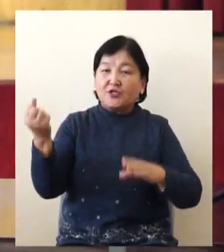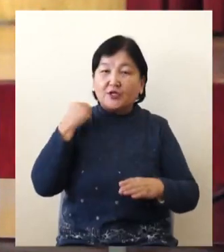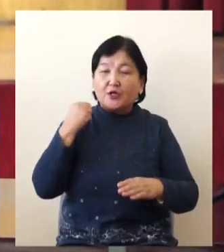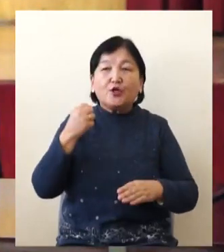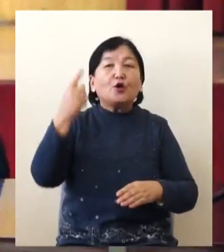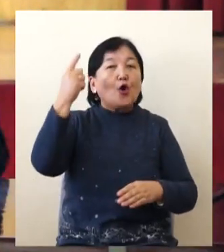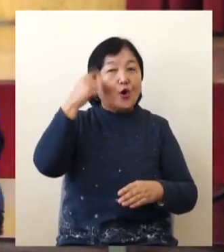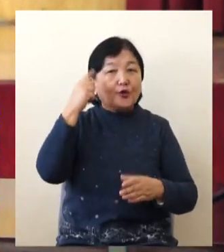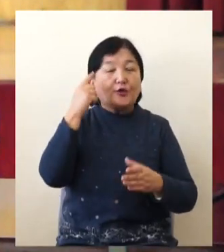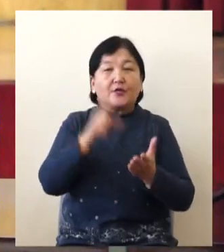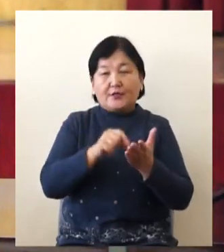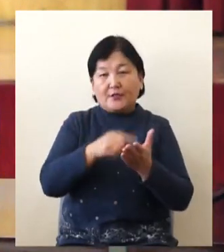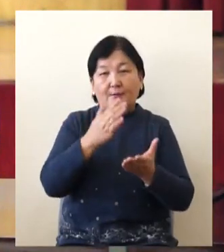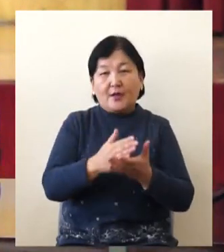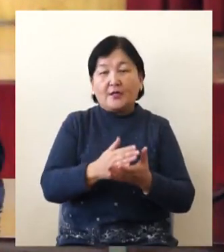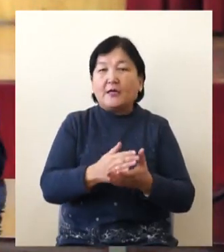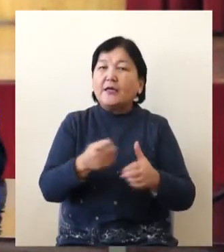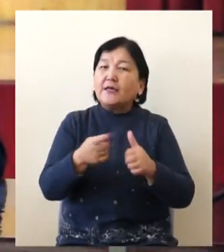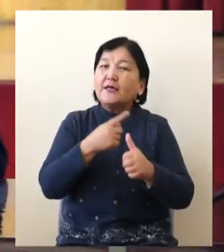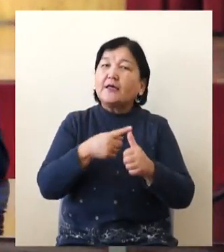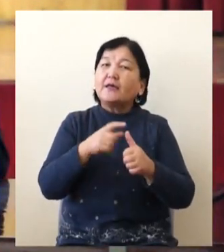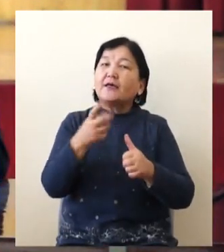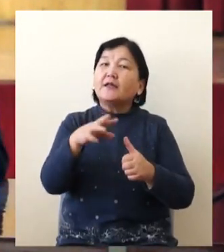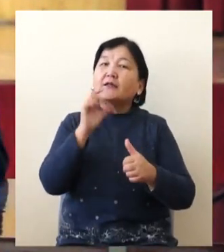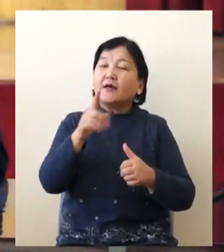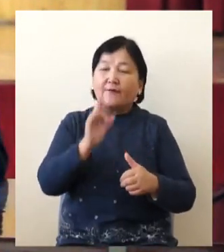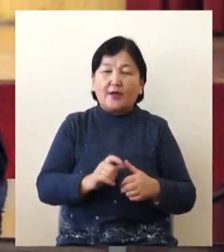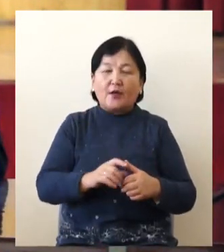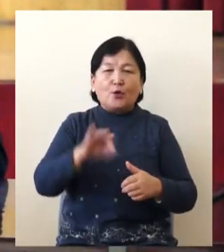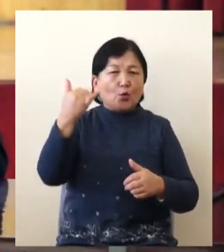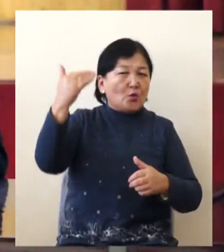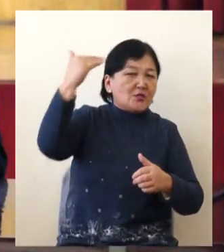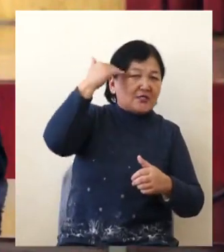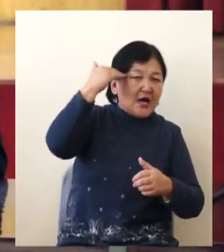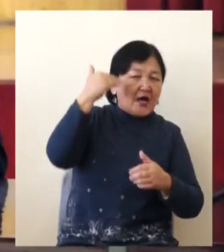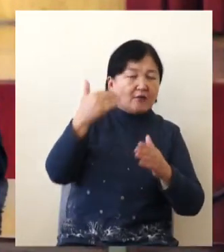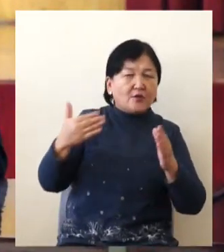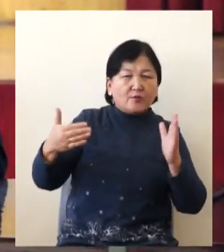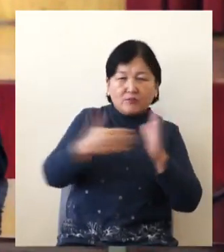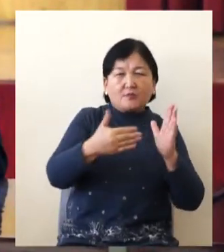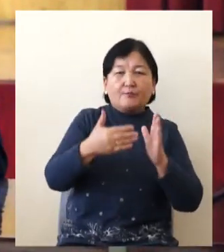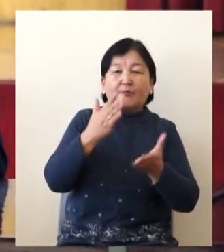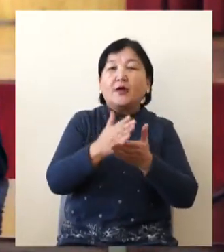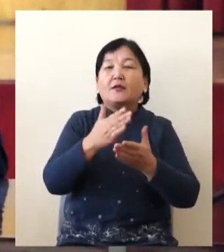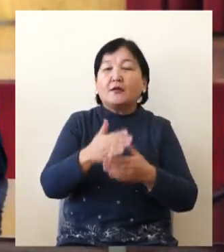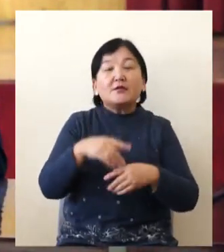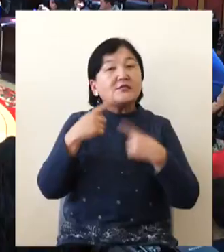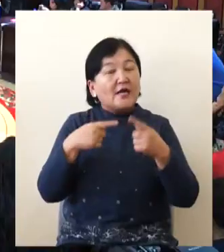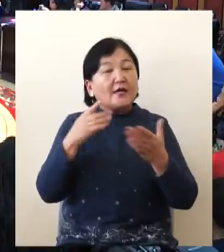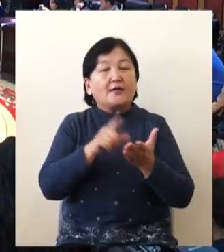сайн ойлгох хэрэгтэй байна. А тэр эрхийг эдлэхэд юу саад болоод байгаа вэ гэдгийг эдийн засгийн талаас нь харахад юм